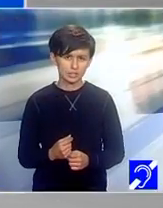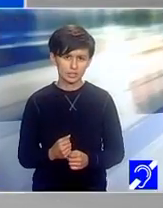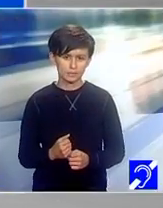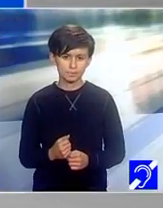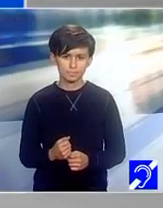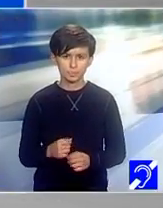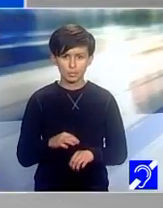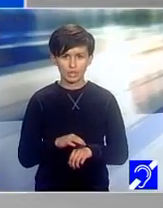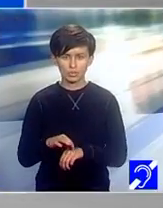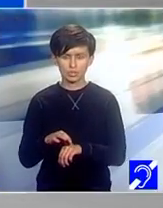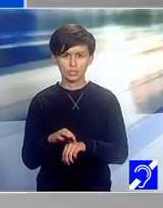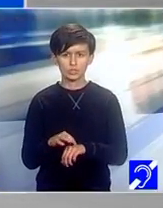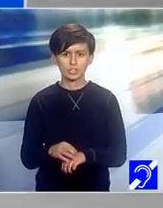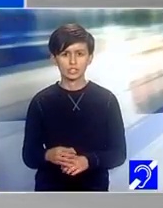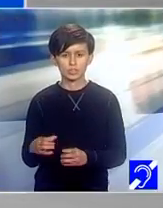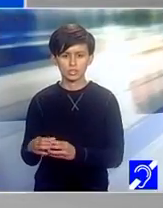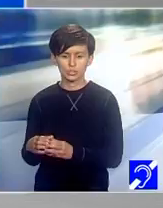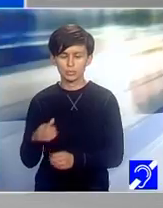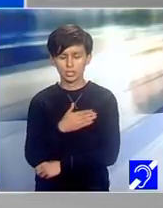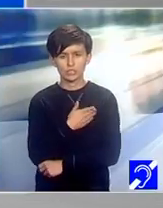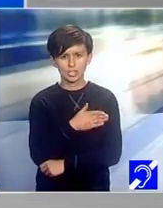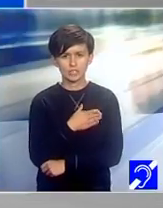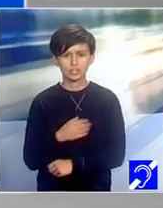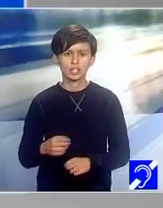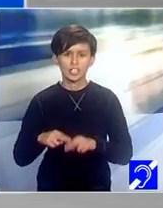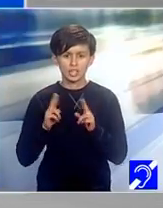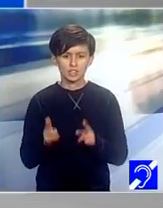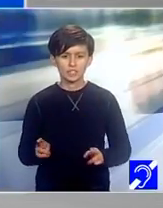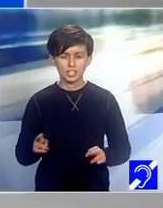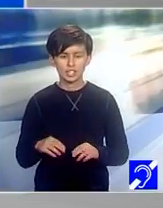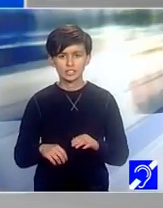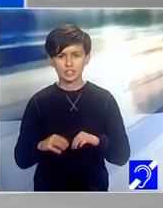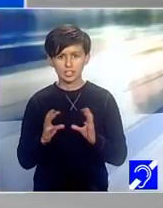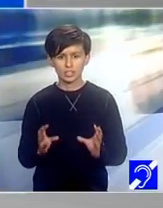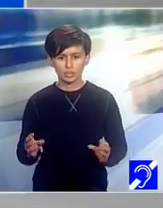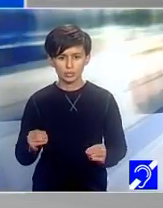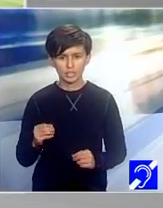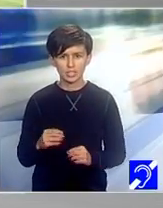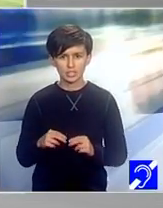Tăbârcă, coordonatorul loturilor naționale a Federației Române de Fotbal. Bună ziua!